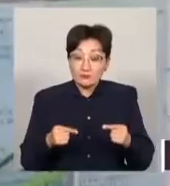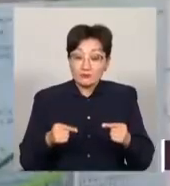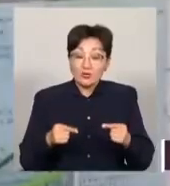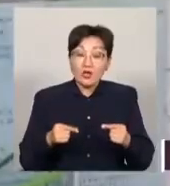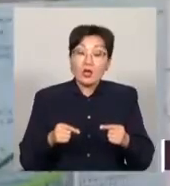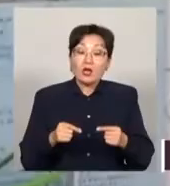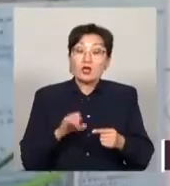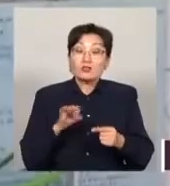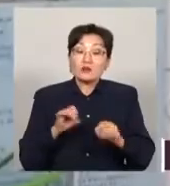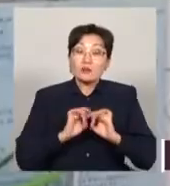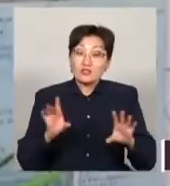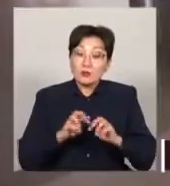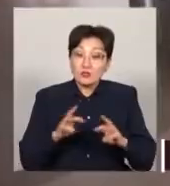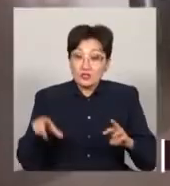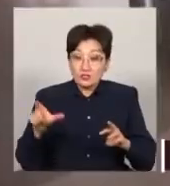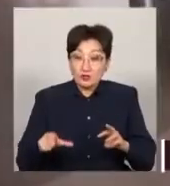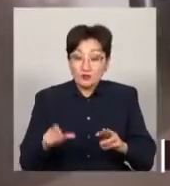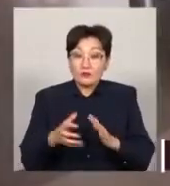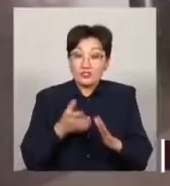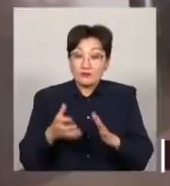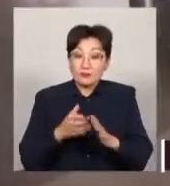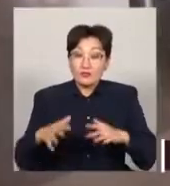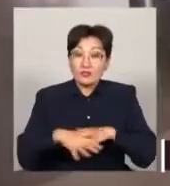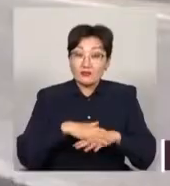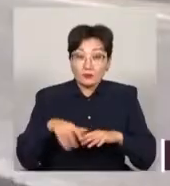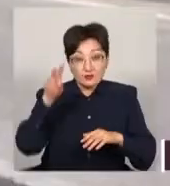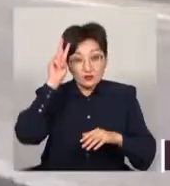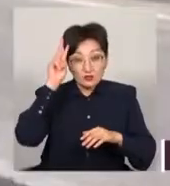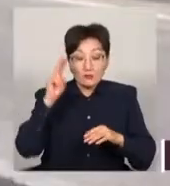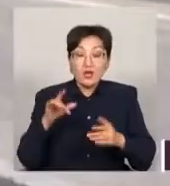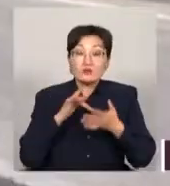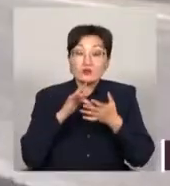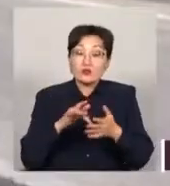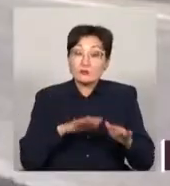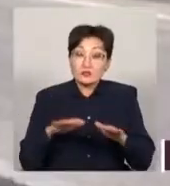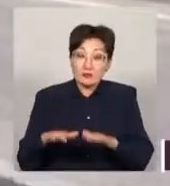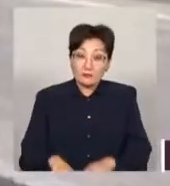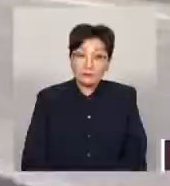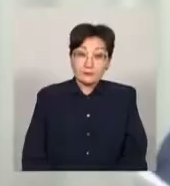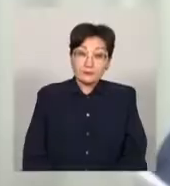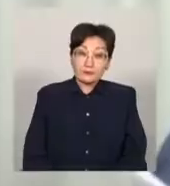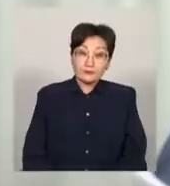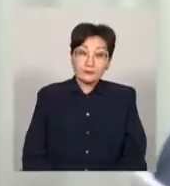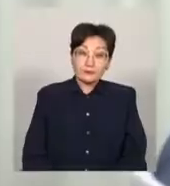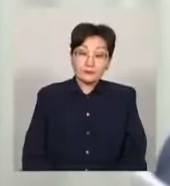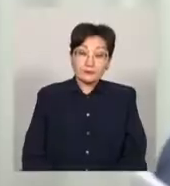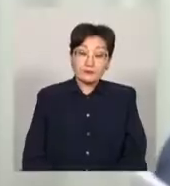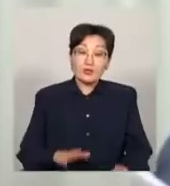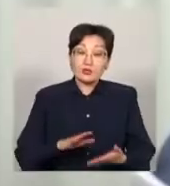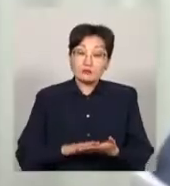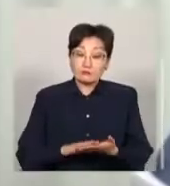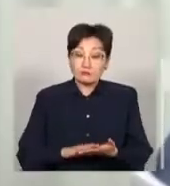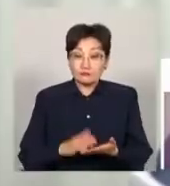впрочем рассказал министр и о дефиците общественных туалетов в туристических местах условно